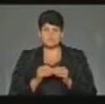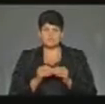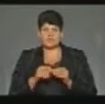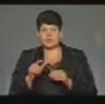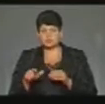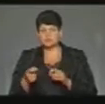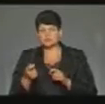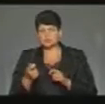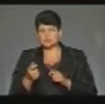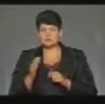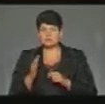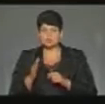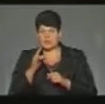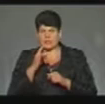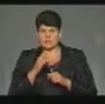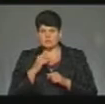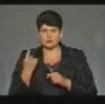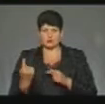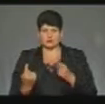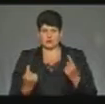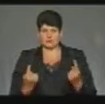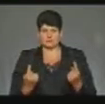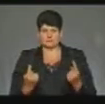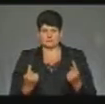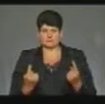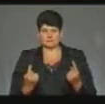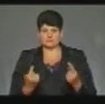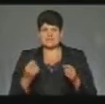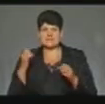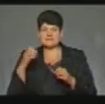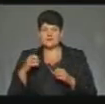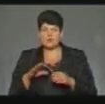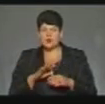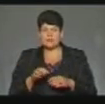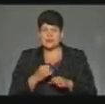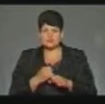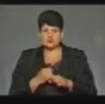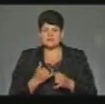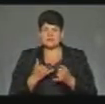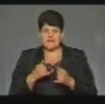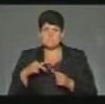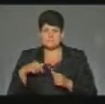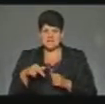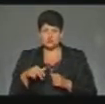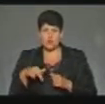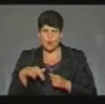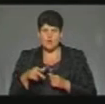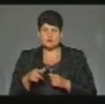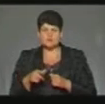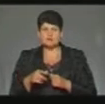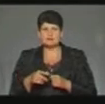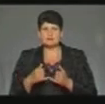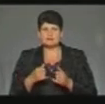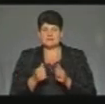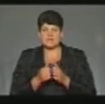люди трошки будуть не розуміти один одного. Ну, але, власне, світлофори не працюють і для пішоходів, тобто пішоходи біля 6-го